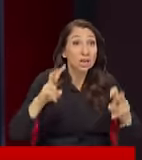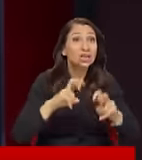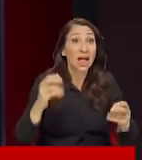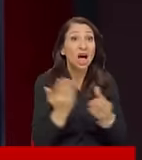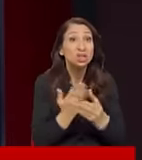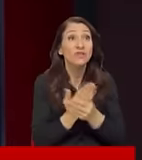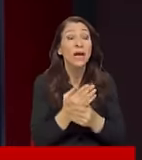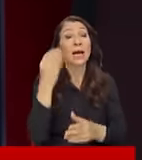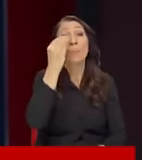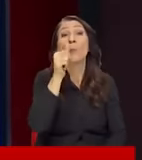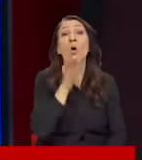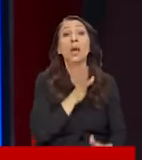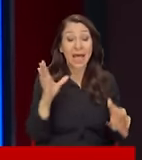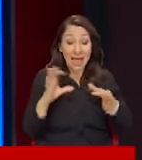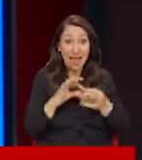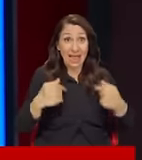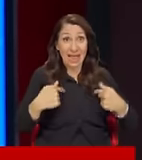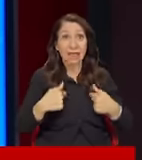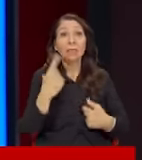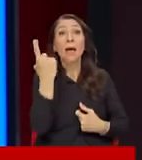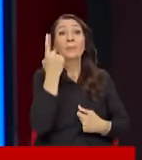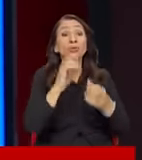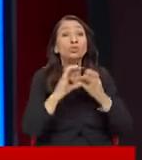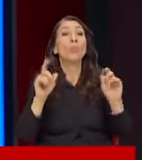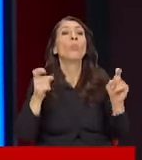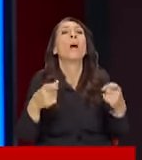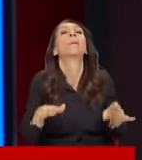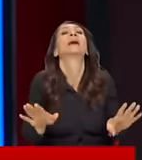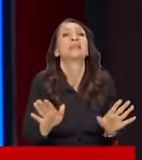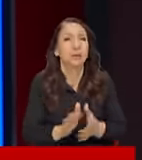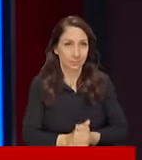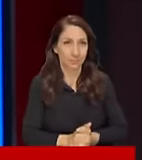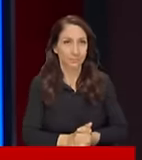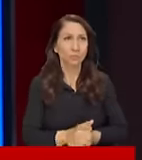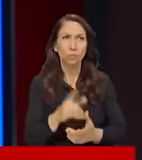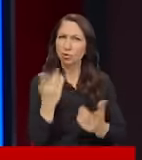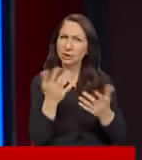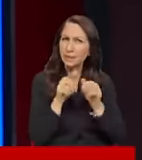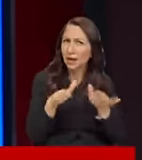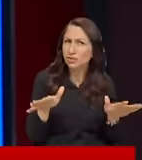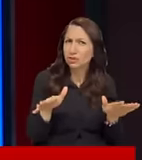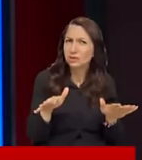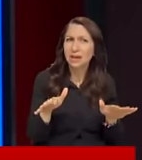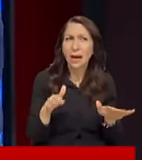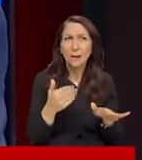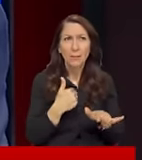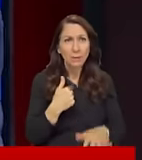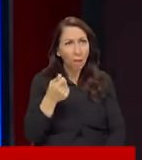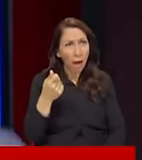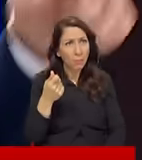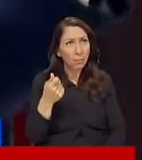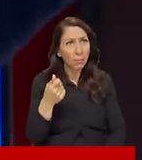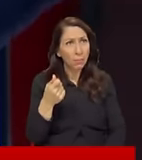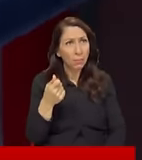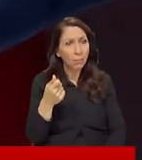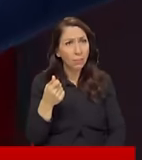arşivi, Ekrem İmamoğlu ile ilgili tek bir cümle bulamayacaklar. Bu nasıl bir yayıncılık? Ya benim param.